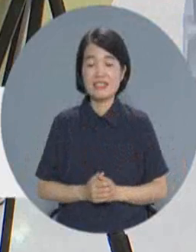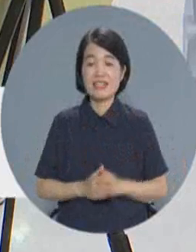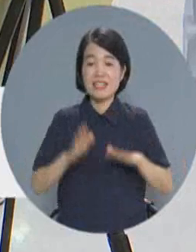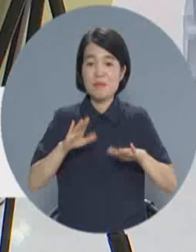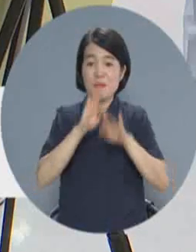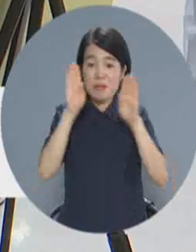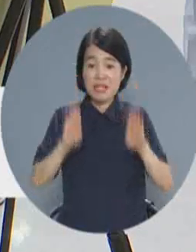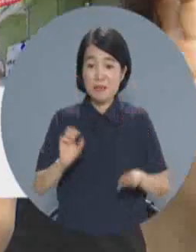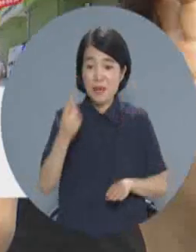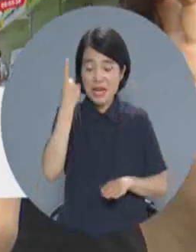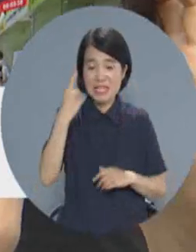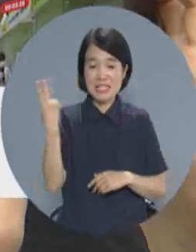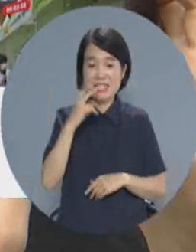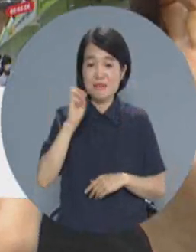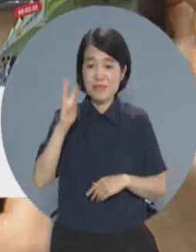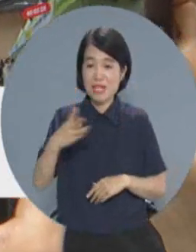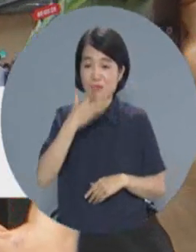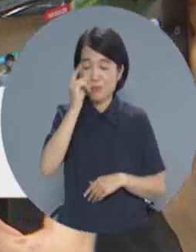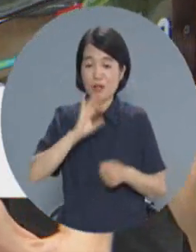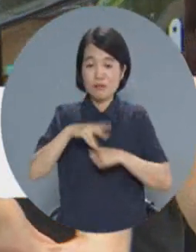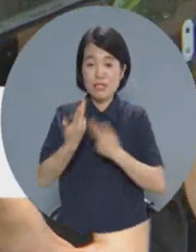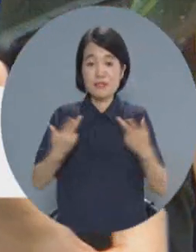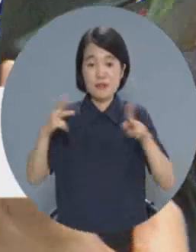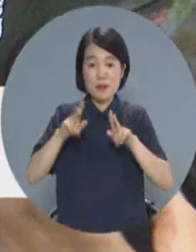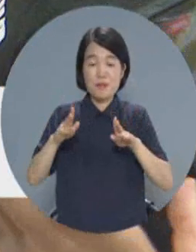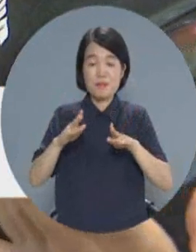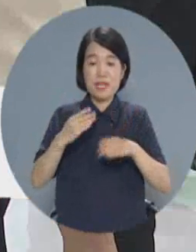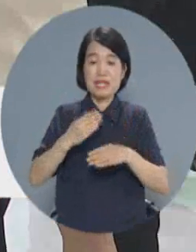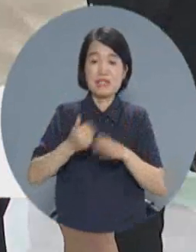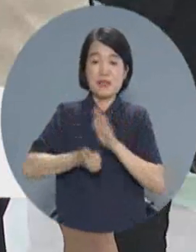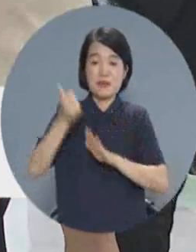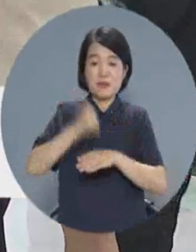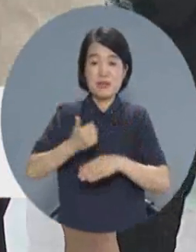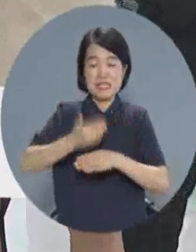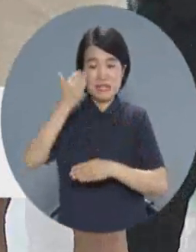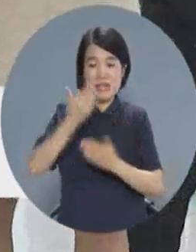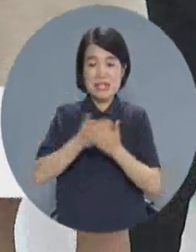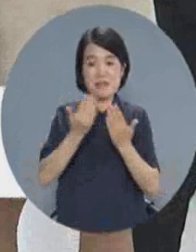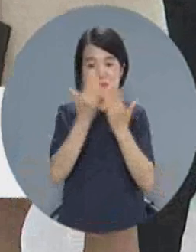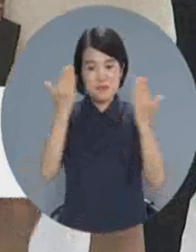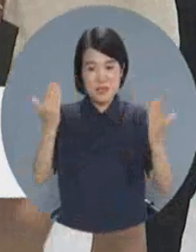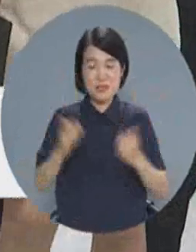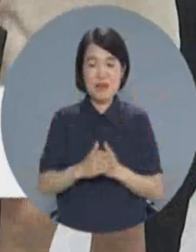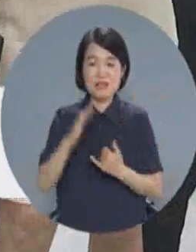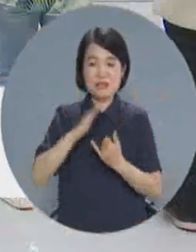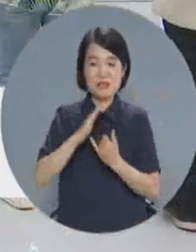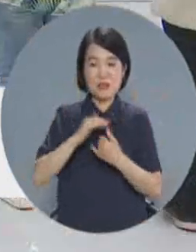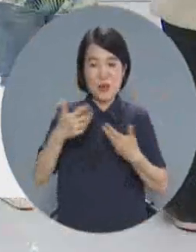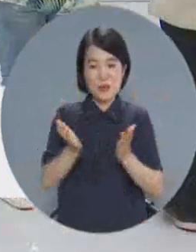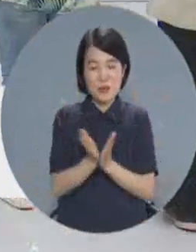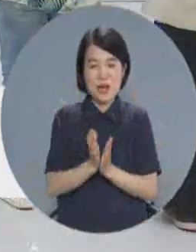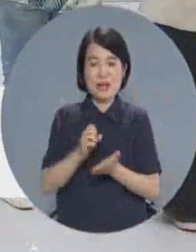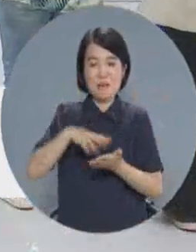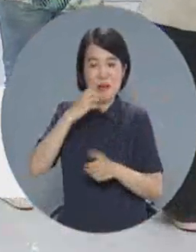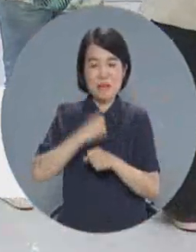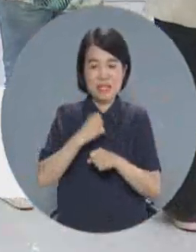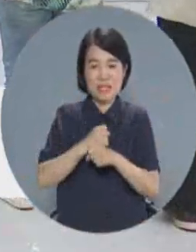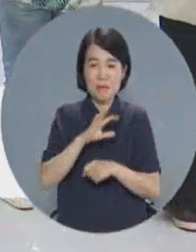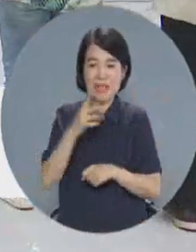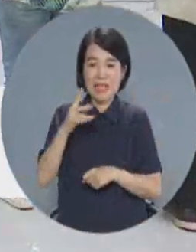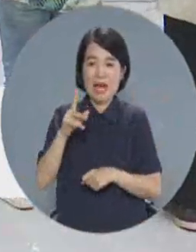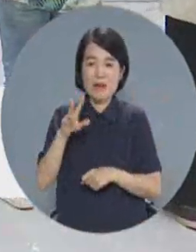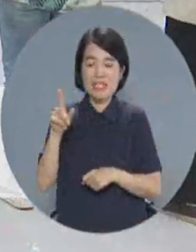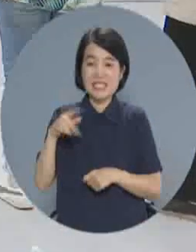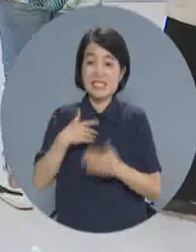이번 박람회는 또 2023 순천만 국제정원박람회 성공 개최 그림 전시와 청소년 동아리 베이커리, 메타버스